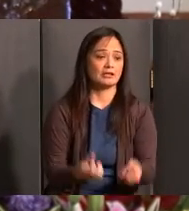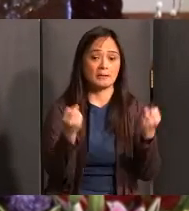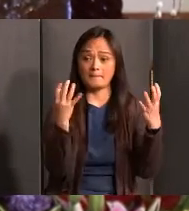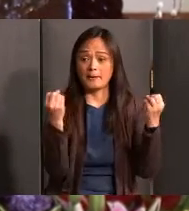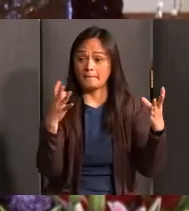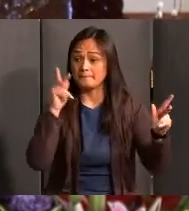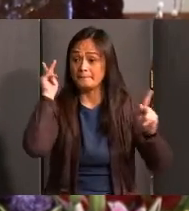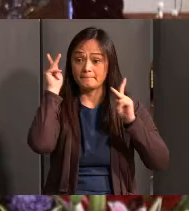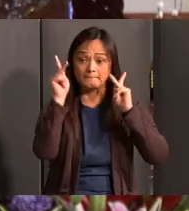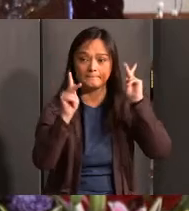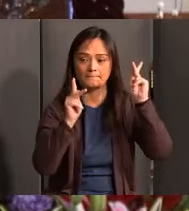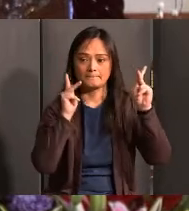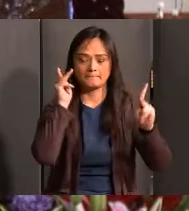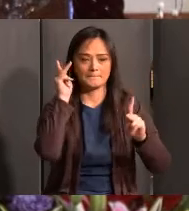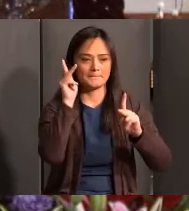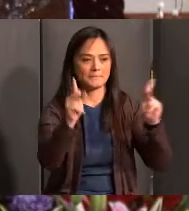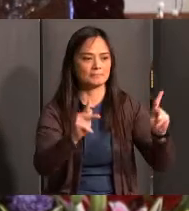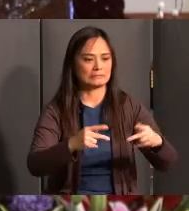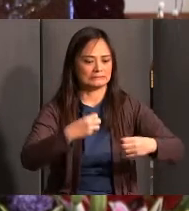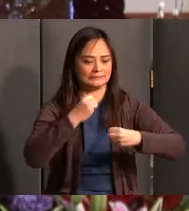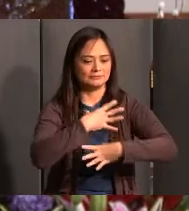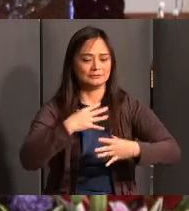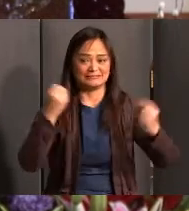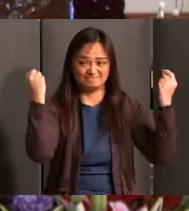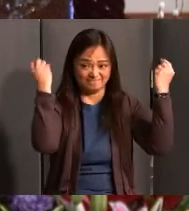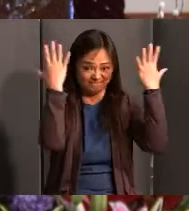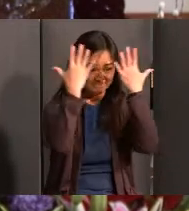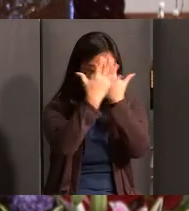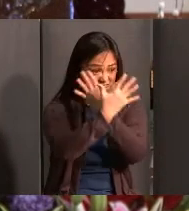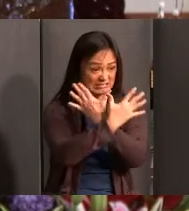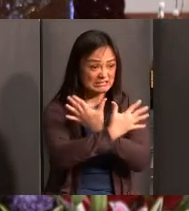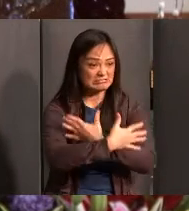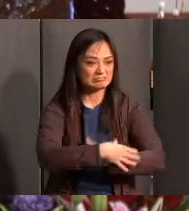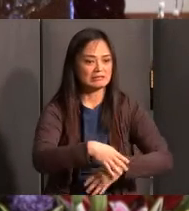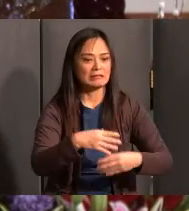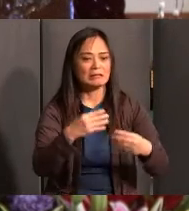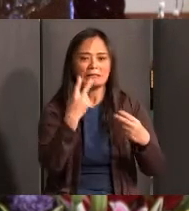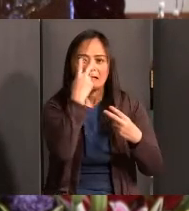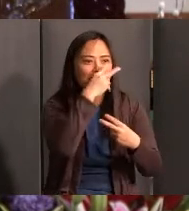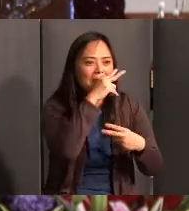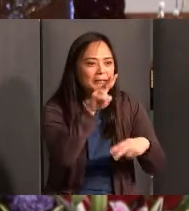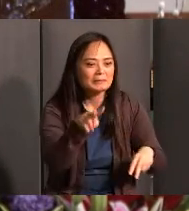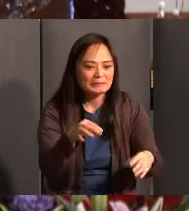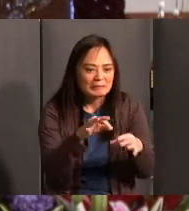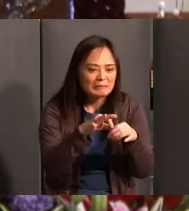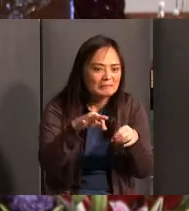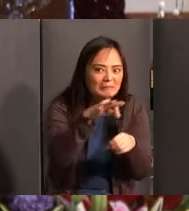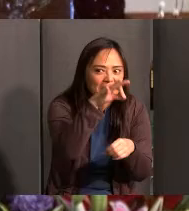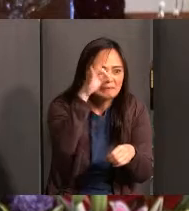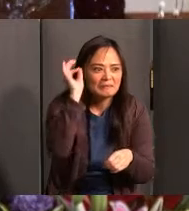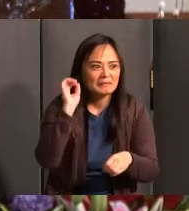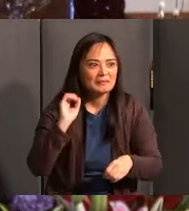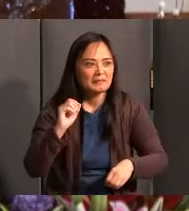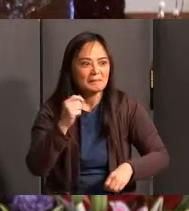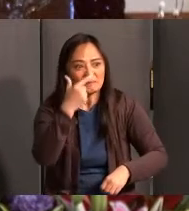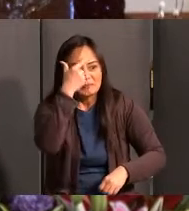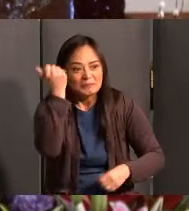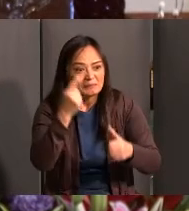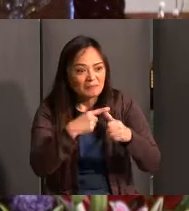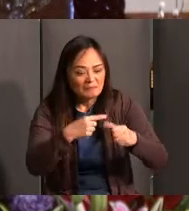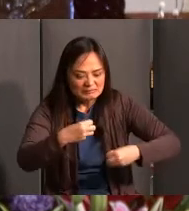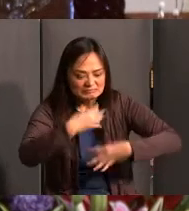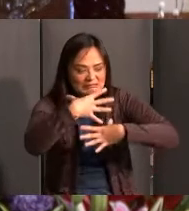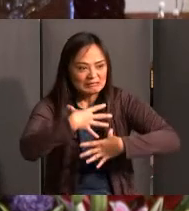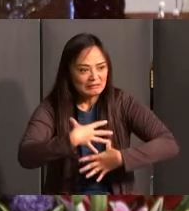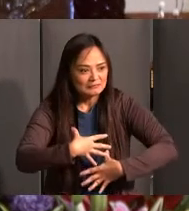tao na takot sa dilim, sila ang minumulto. Kasi naunahan siya na ng takot. Did you